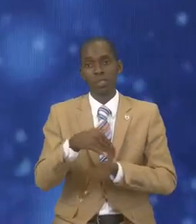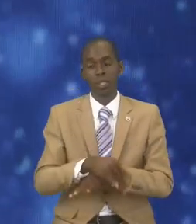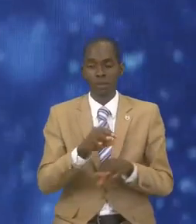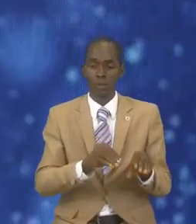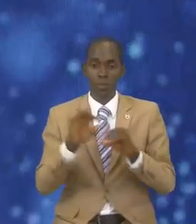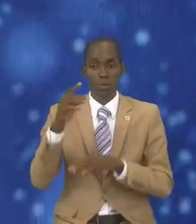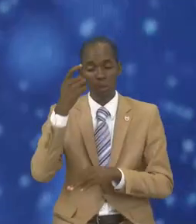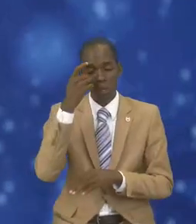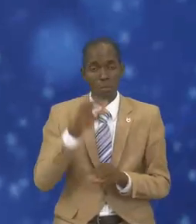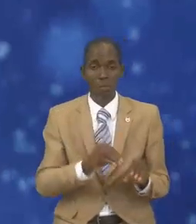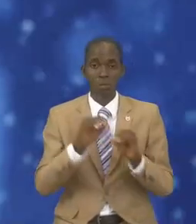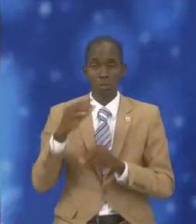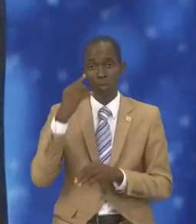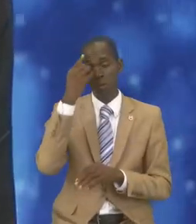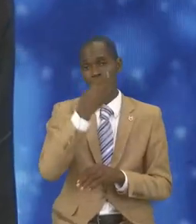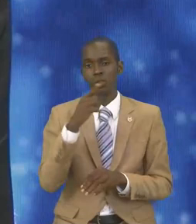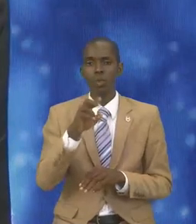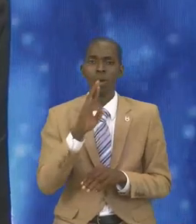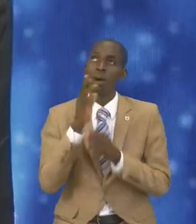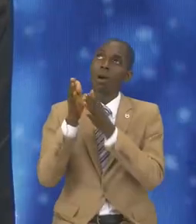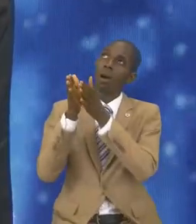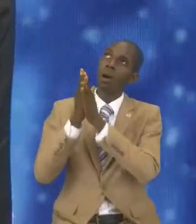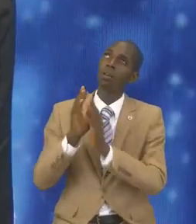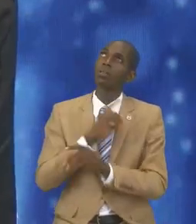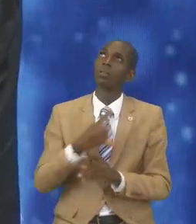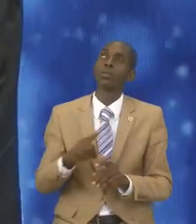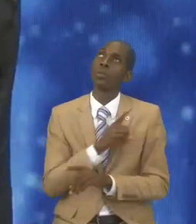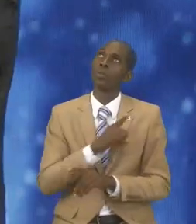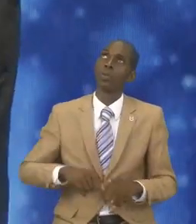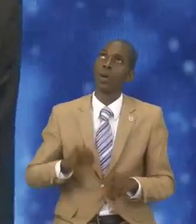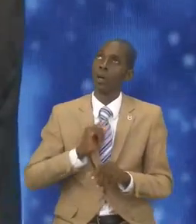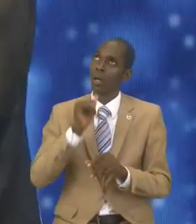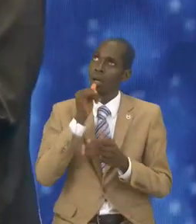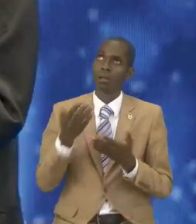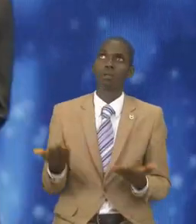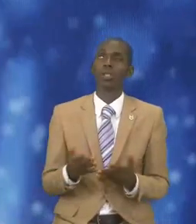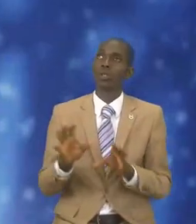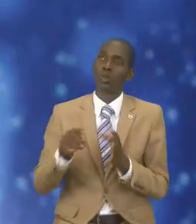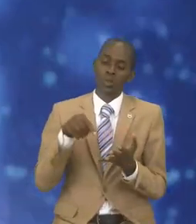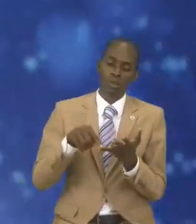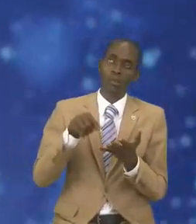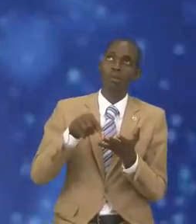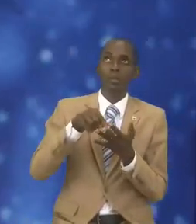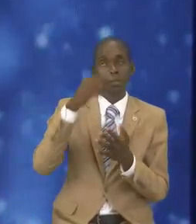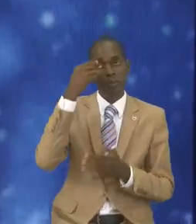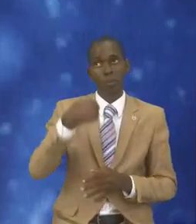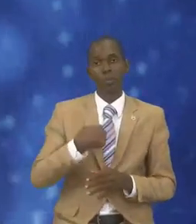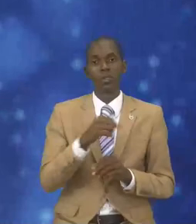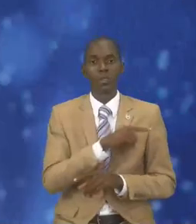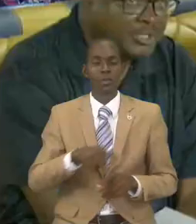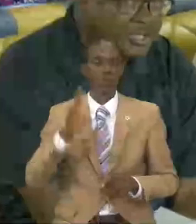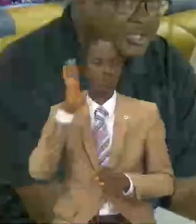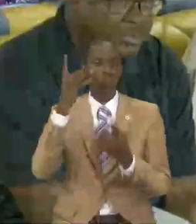fixes ta pensée, tu fixes ta face et tu demandes au Seigneur, Seigneur me voici, fais ceci pour moi, le